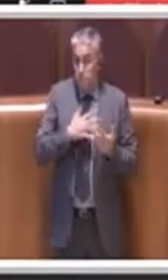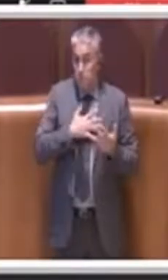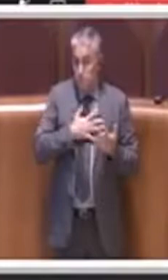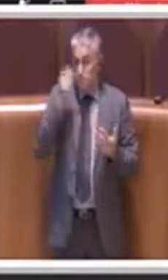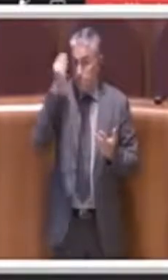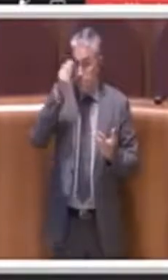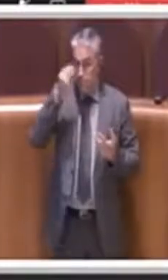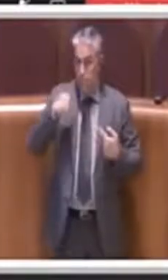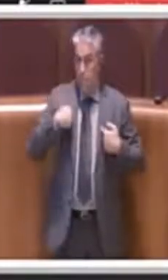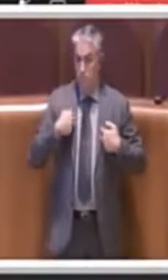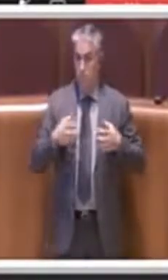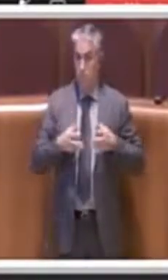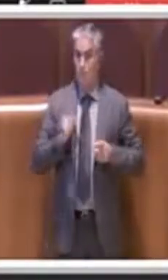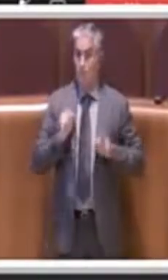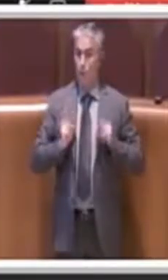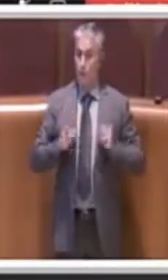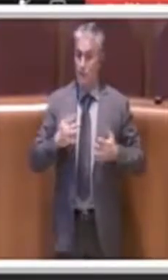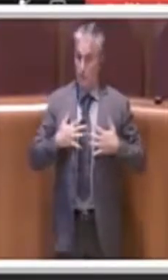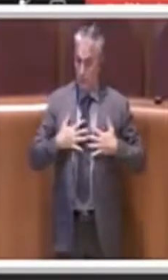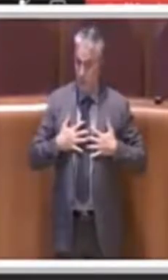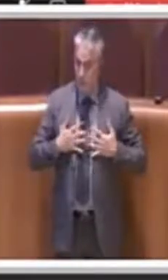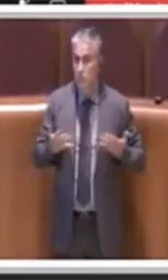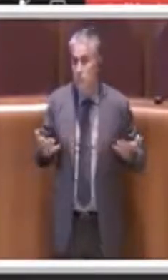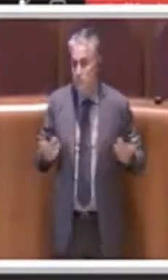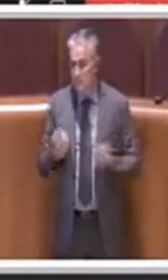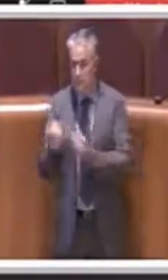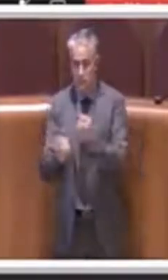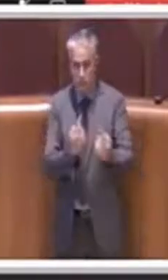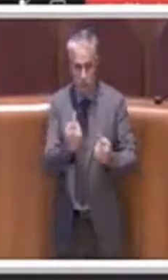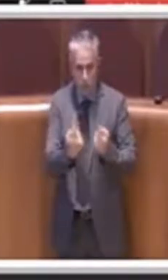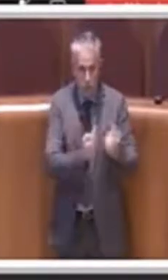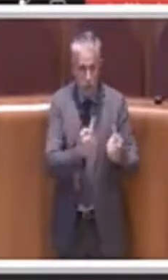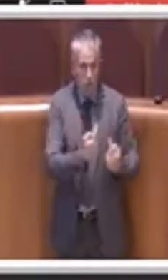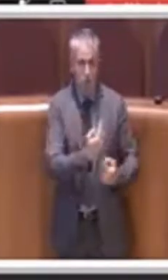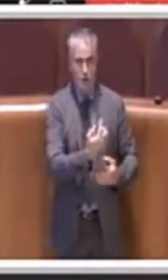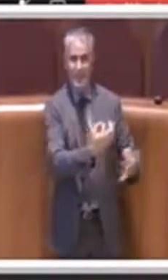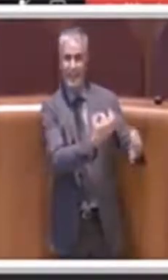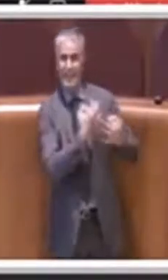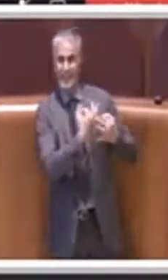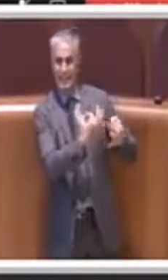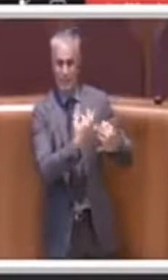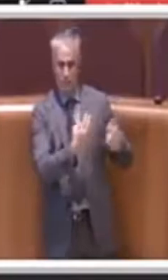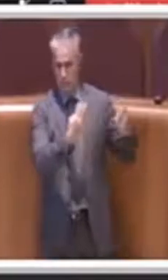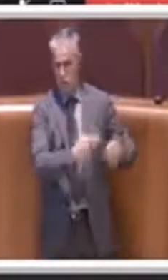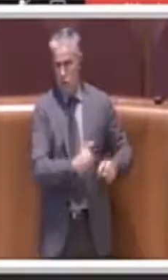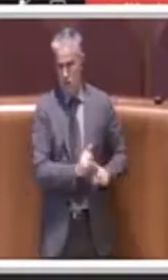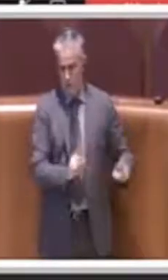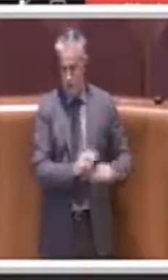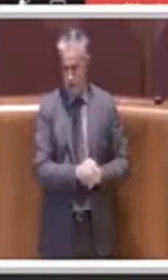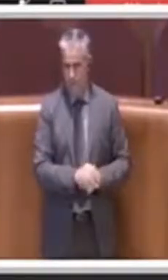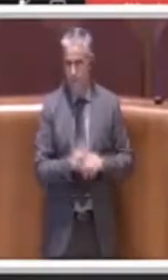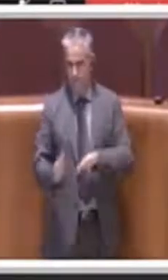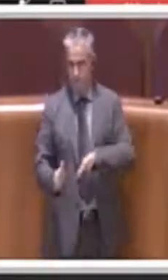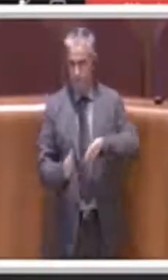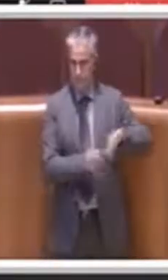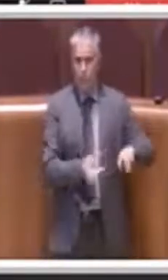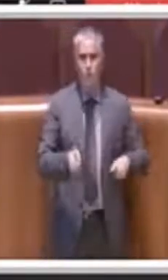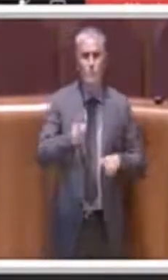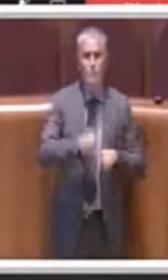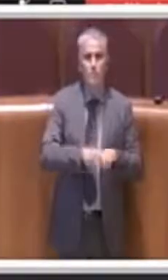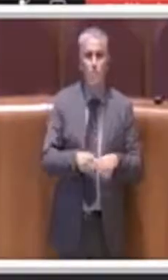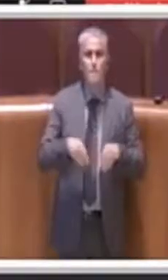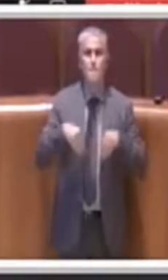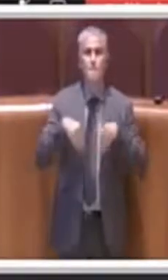che politicamente, insomma, quel tipo di questioni siano infondate. E così anche sul tema delle partecipate, io voglio ricordare